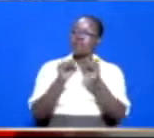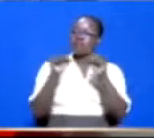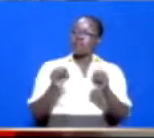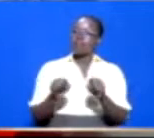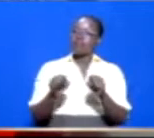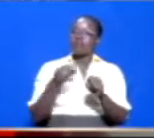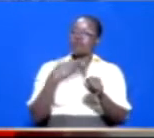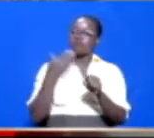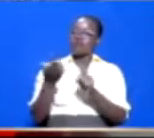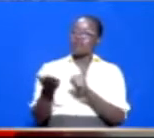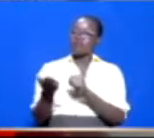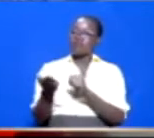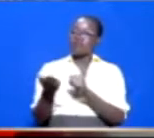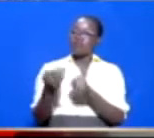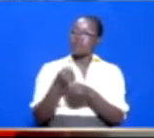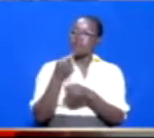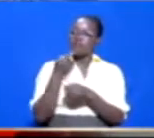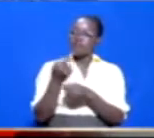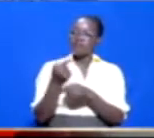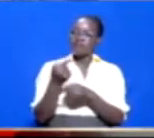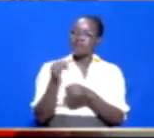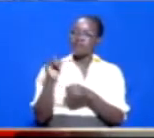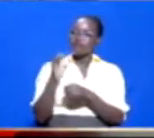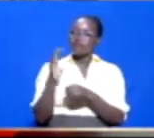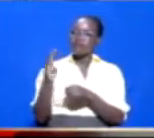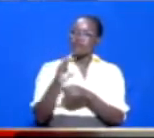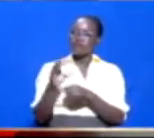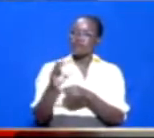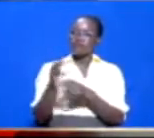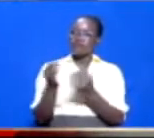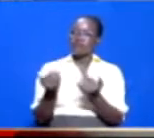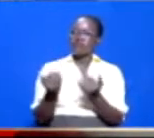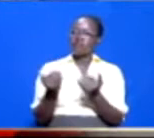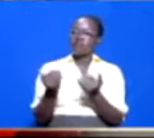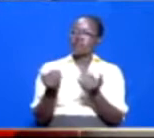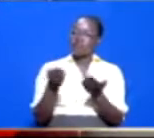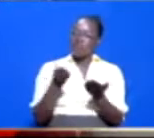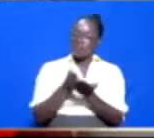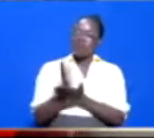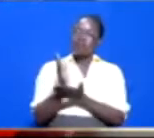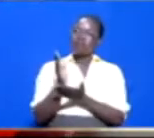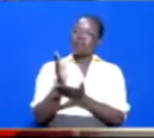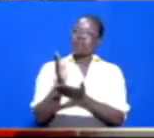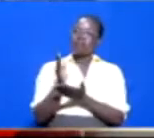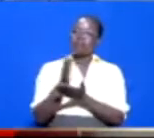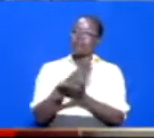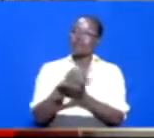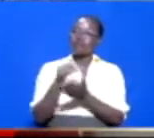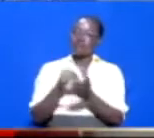iwekwe pale, ya kuhakikisha kwamba IBC wakati huu kutakuwa na uwazi zaidi. Mm-hmm. Na watafuata